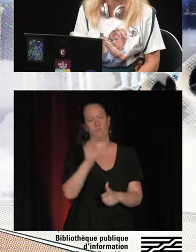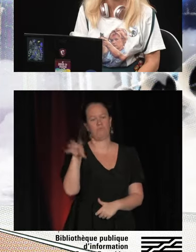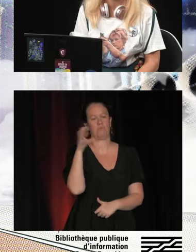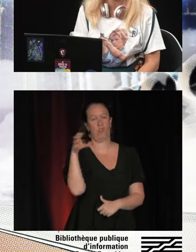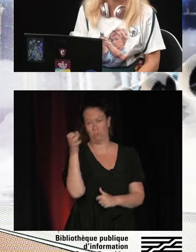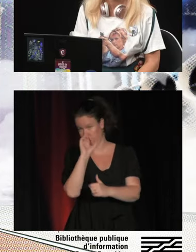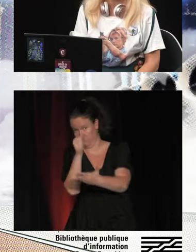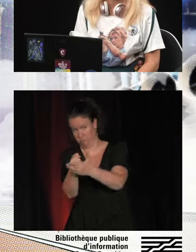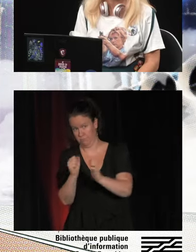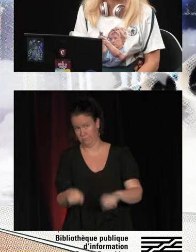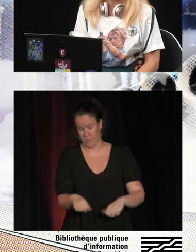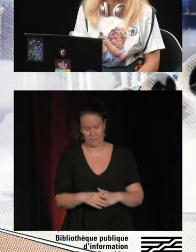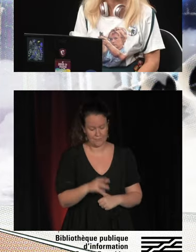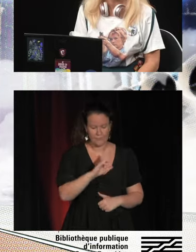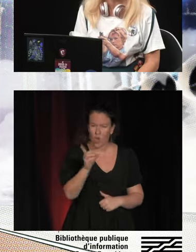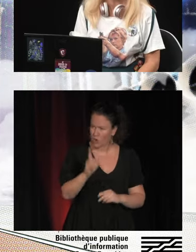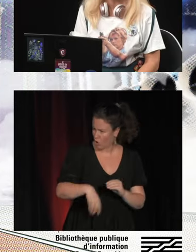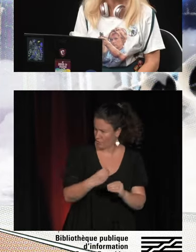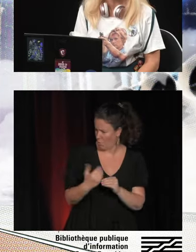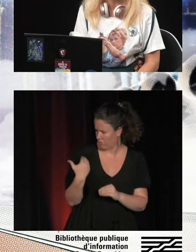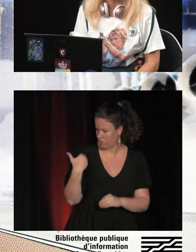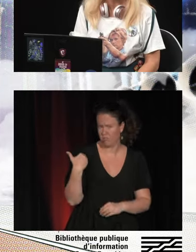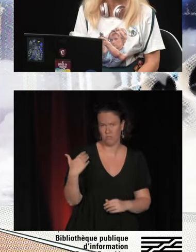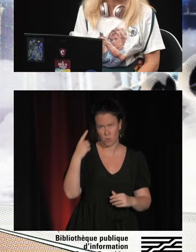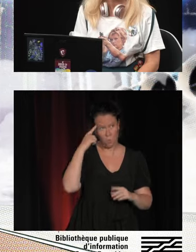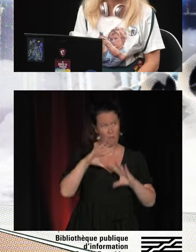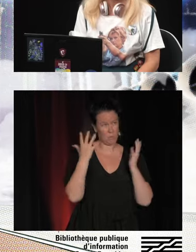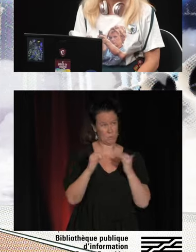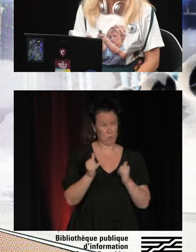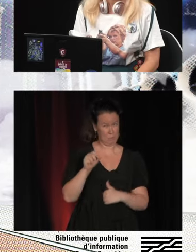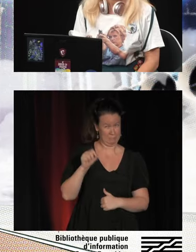record du monde... Ils sont passés il n'y a pas longtemps sous la barre des 10 minutes.